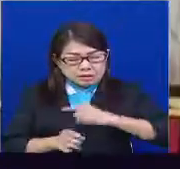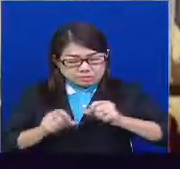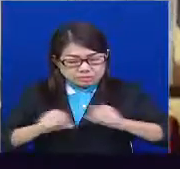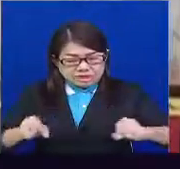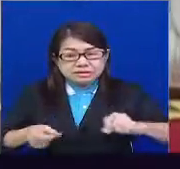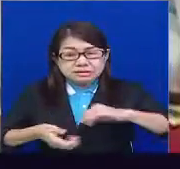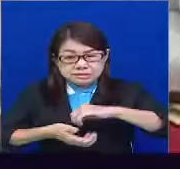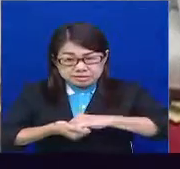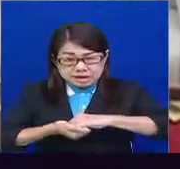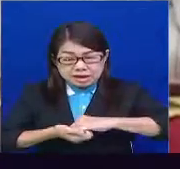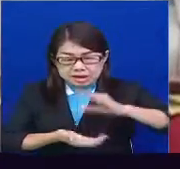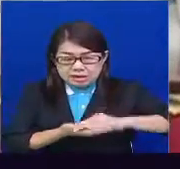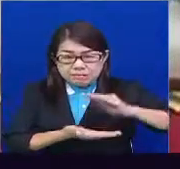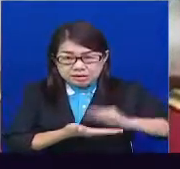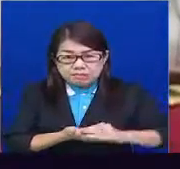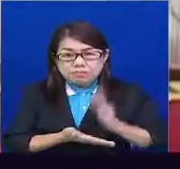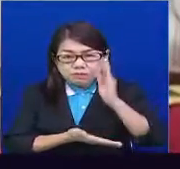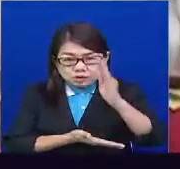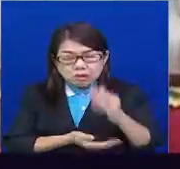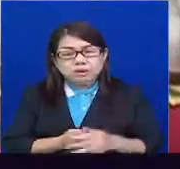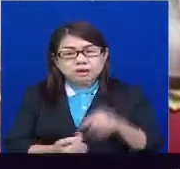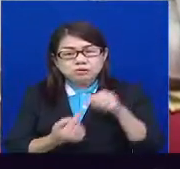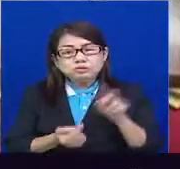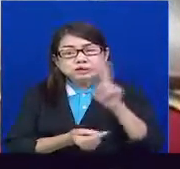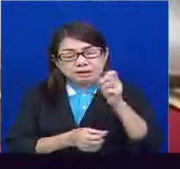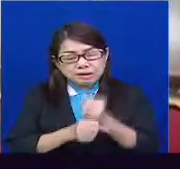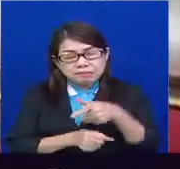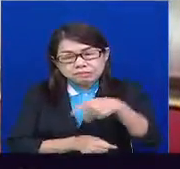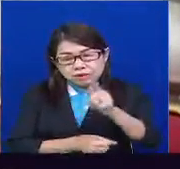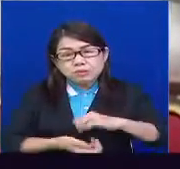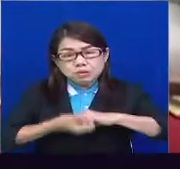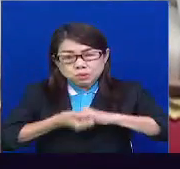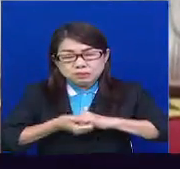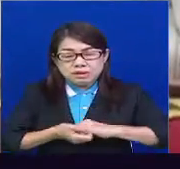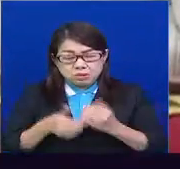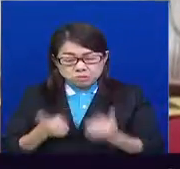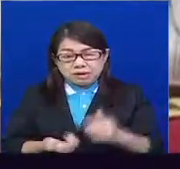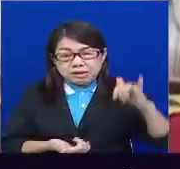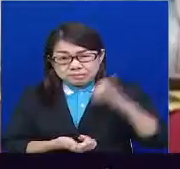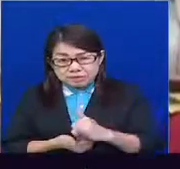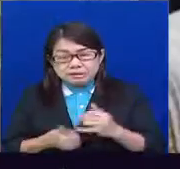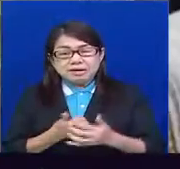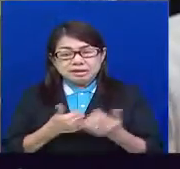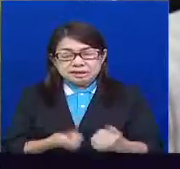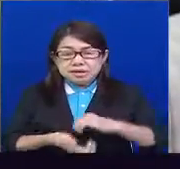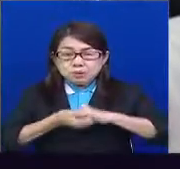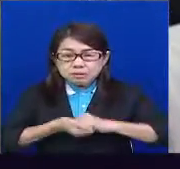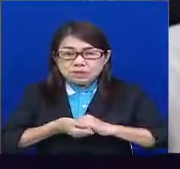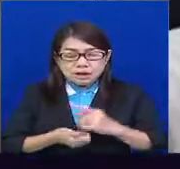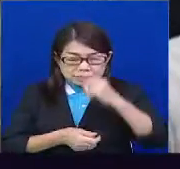หมดไว้เพื่อใช้ประโยชน์ร่วมกันและในโอกาสที่ความสัมพันธ์ระหว่างไทยญี่ปุ่นจะครบ 130ปีในปี